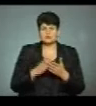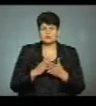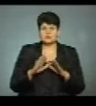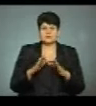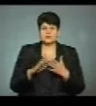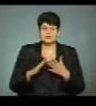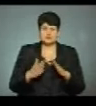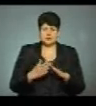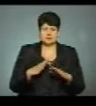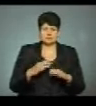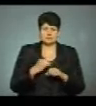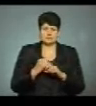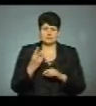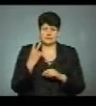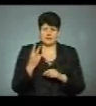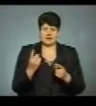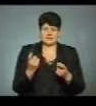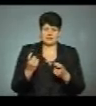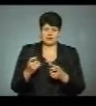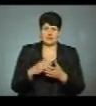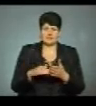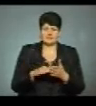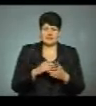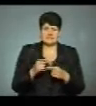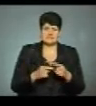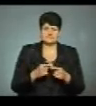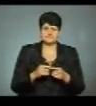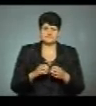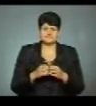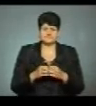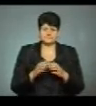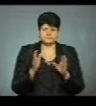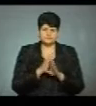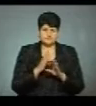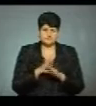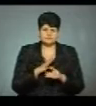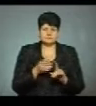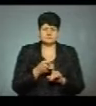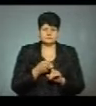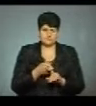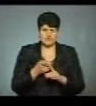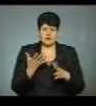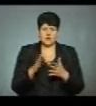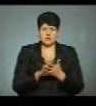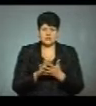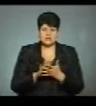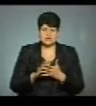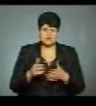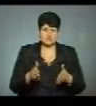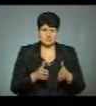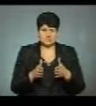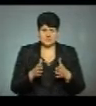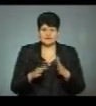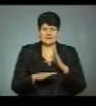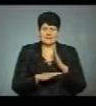надзвичайної ситуації було здійснено 2 залучення на ліквідацію наслідків негоди. Вони були пов'язані з очищенням шляхів від